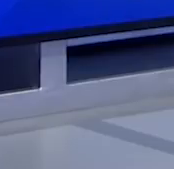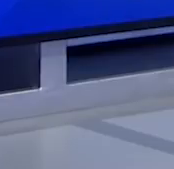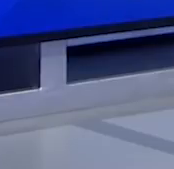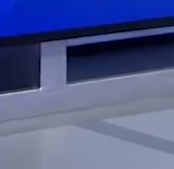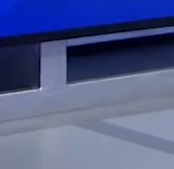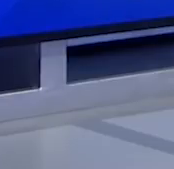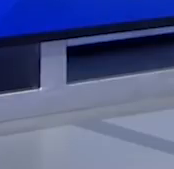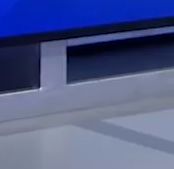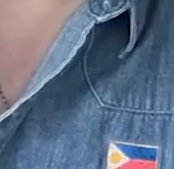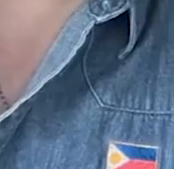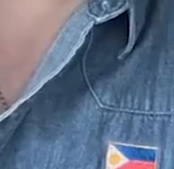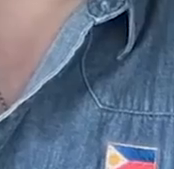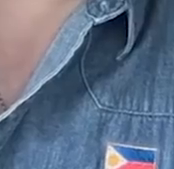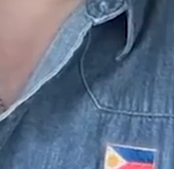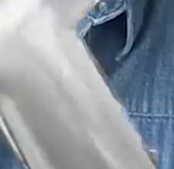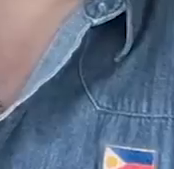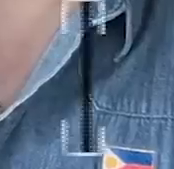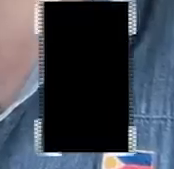si Ivan Mayrina.